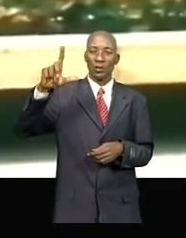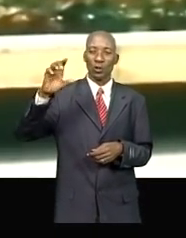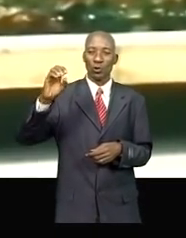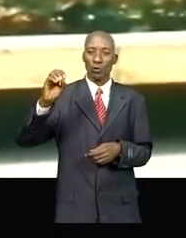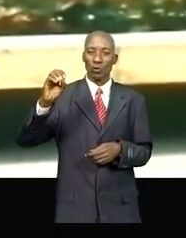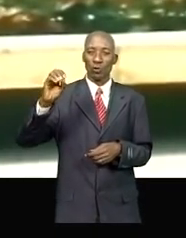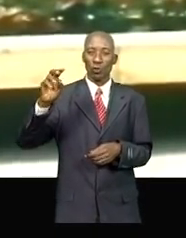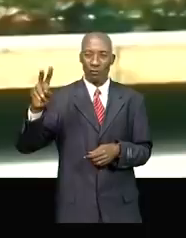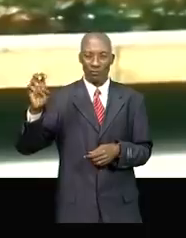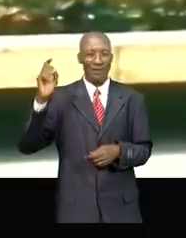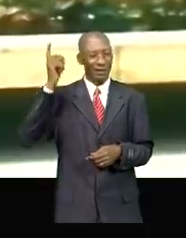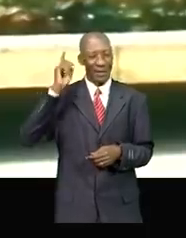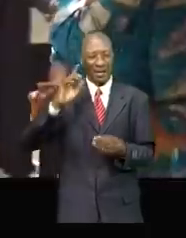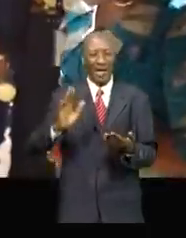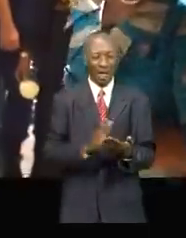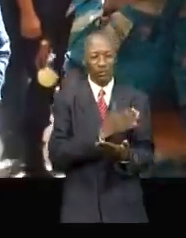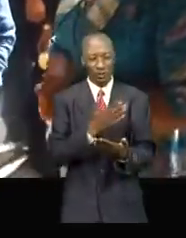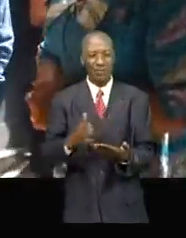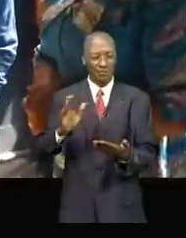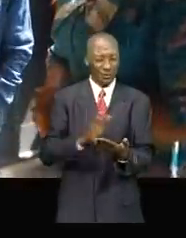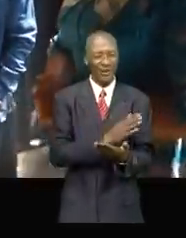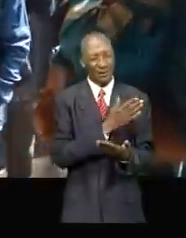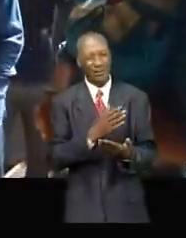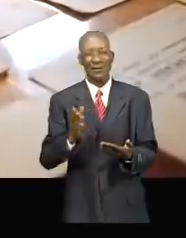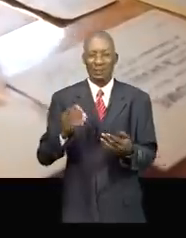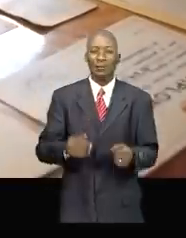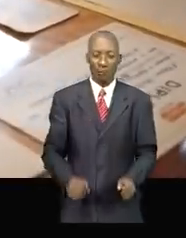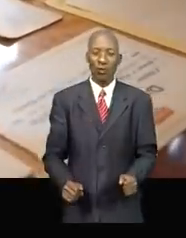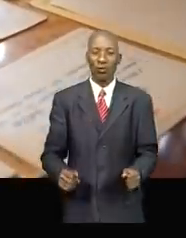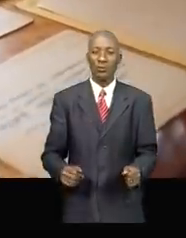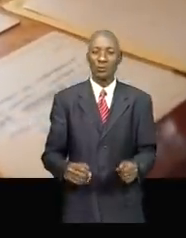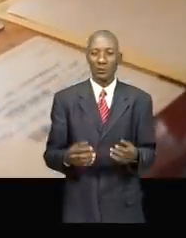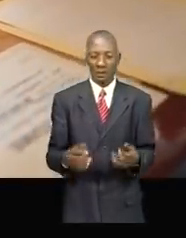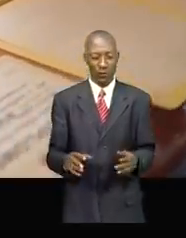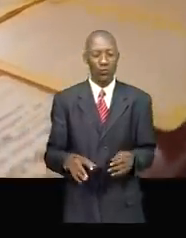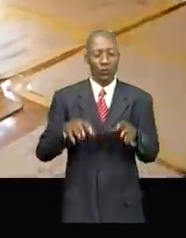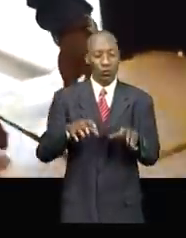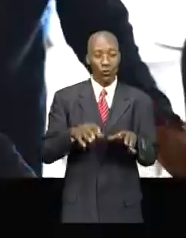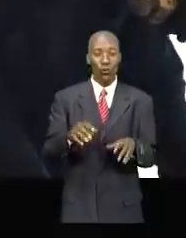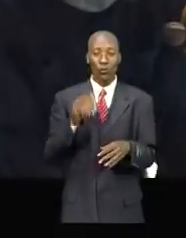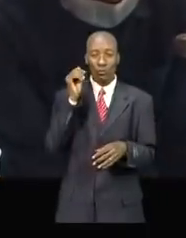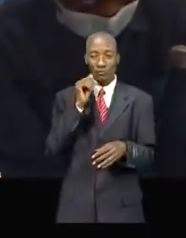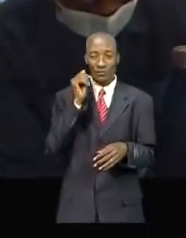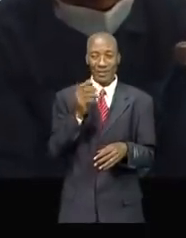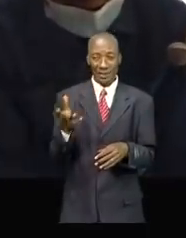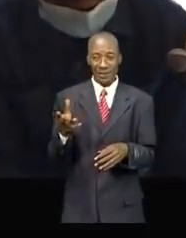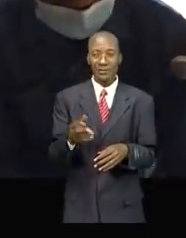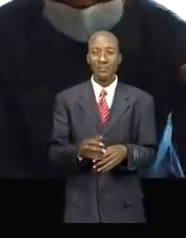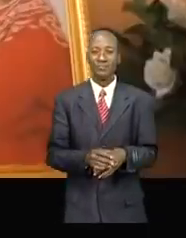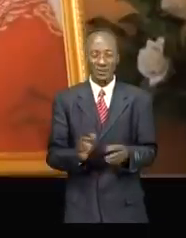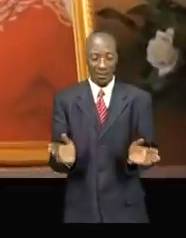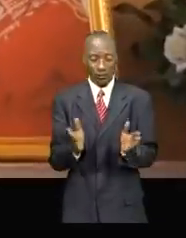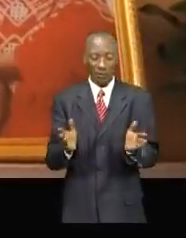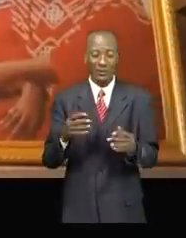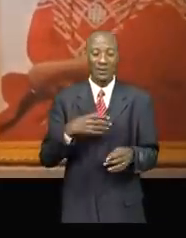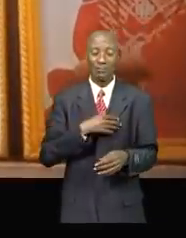De la poésie à la musique, la frontière est quasi inexistante. Congo Féminin s'est invité chez Pongo Lando,